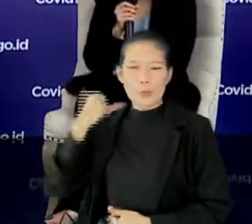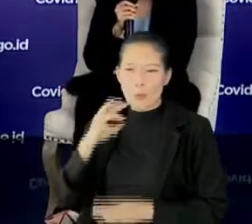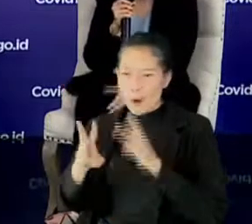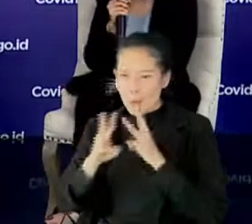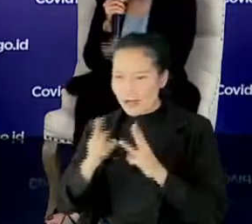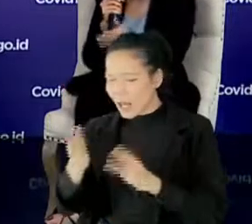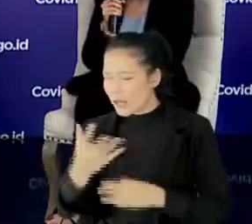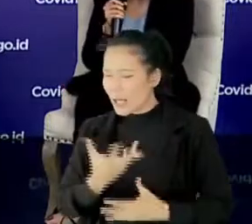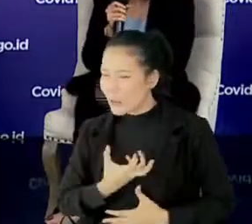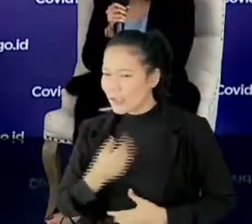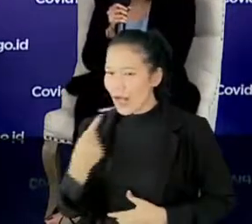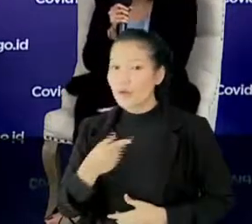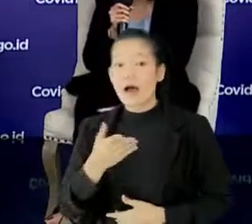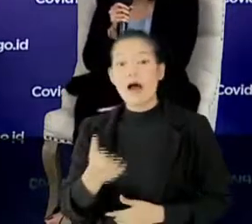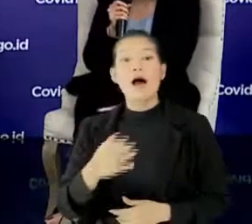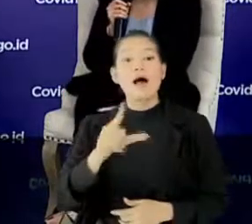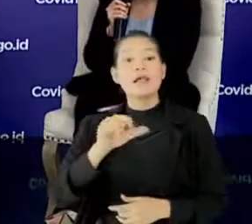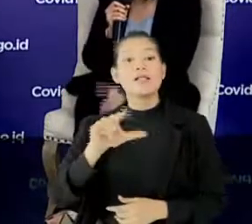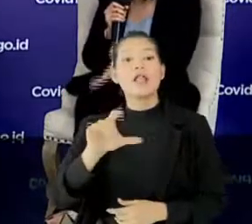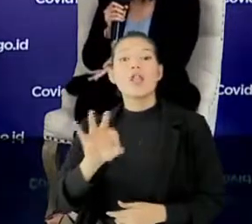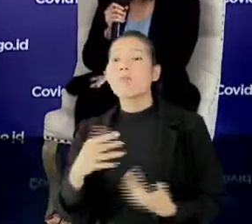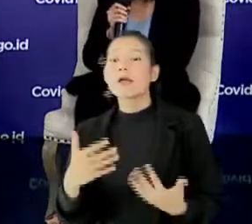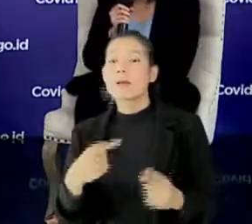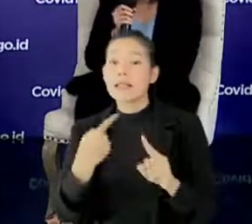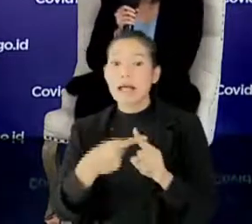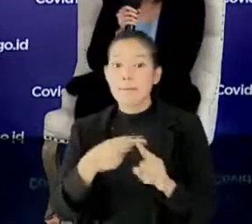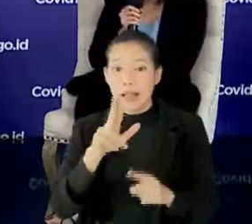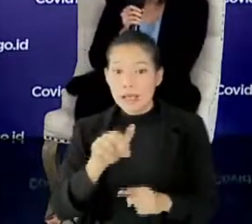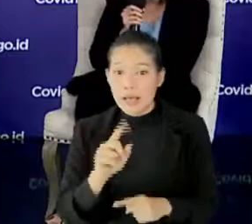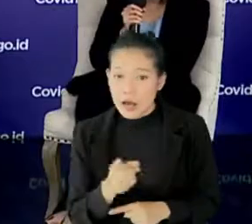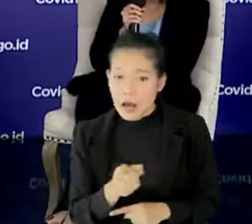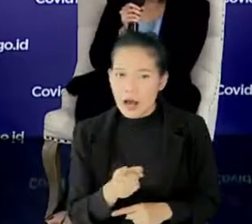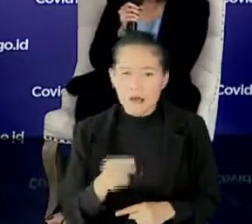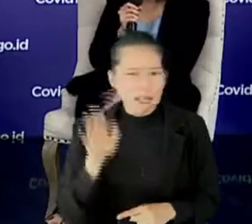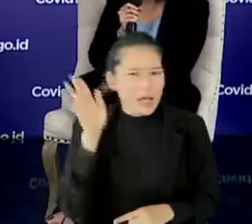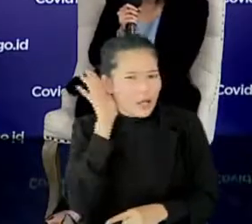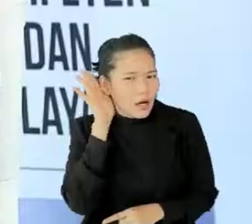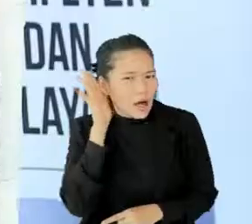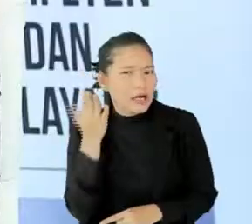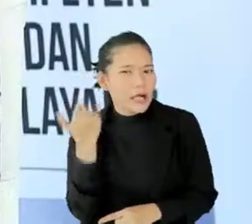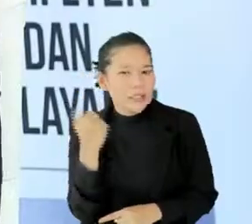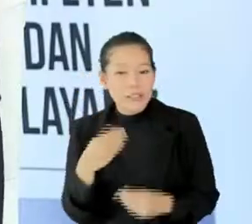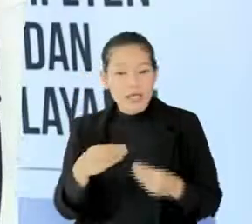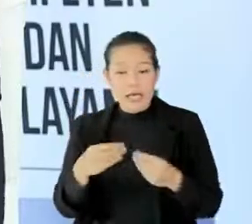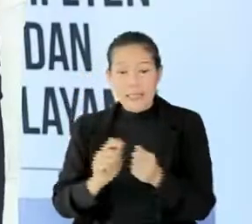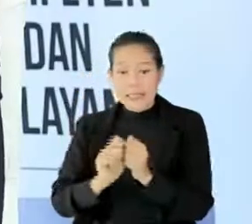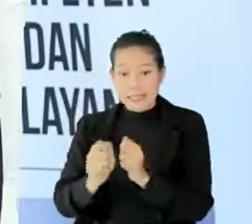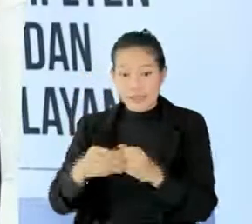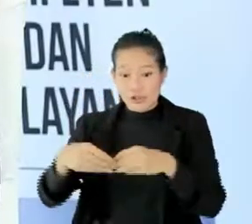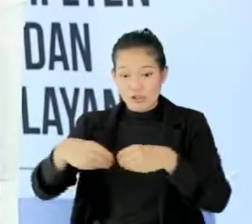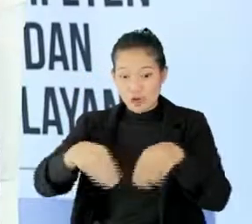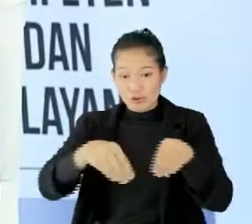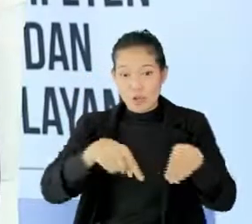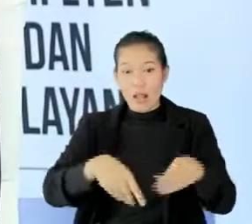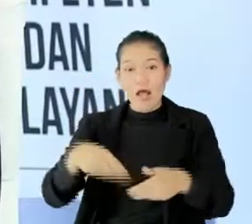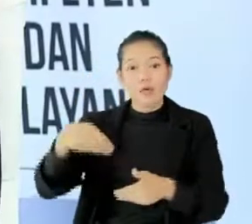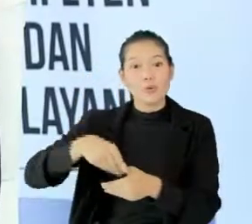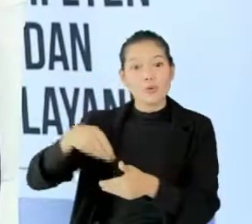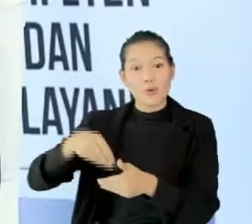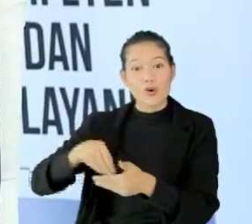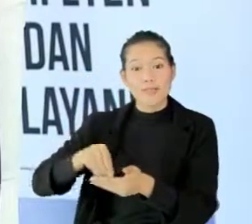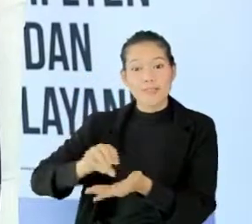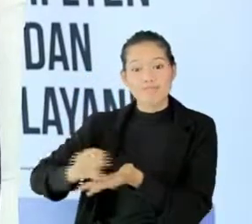wawancara dengan Mas Ye. Nah kalau Mas Ilo sendiri gimana, ada tambahan? Katanya saya dengar-dengar nanti hasil penjualan tiket akan